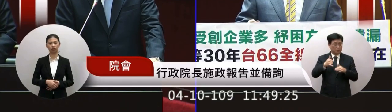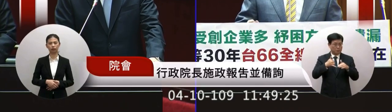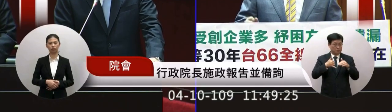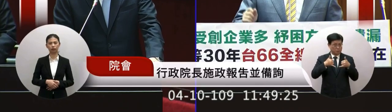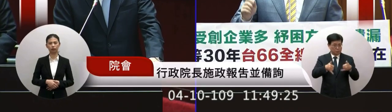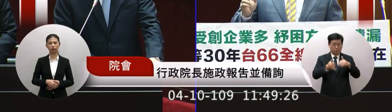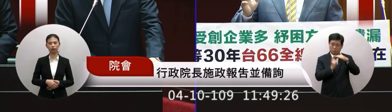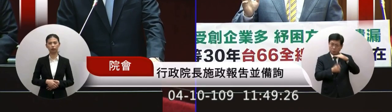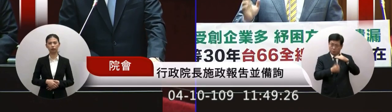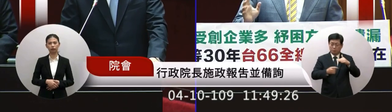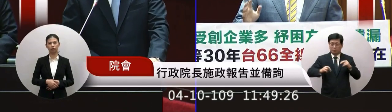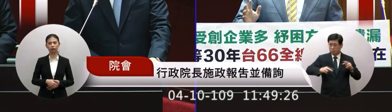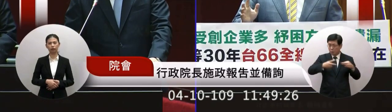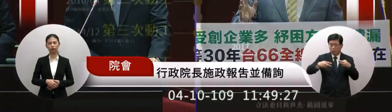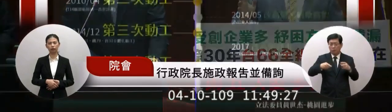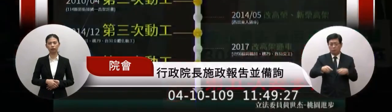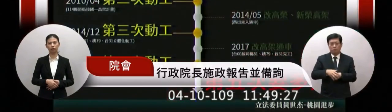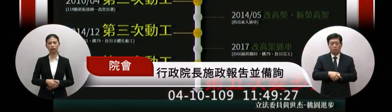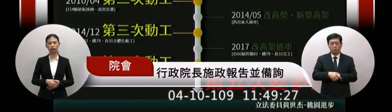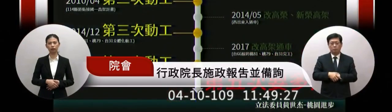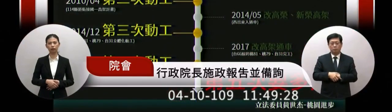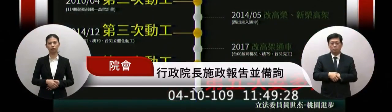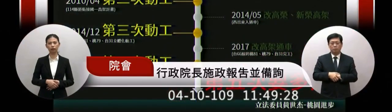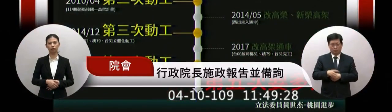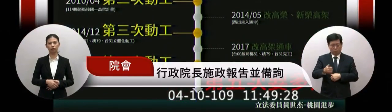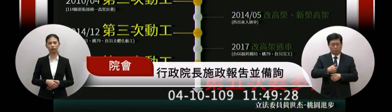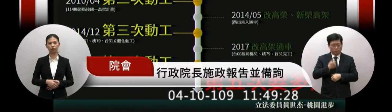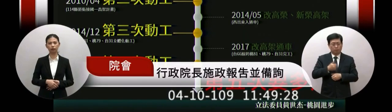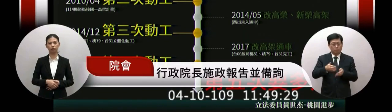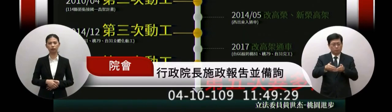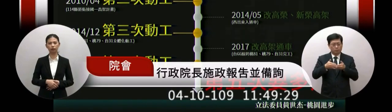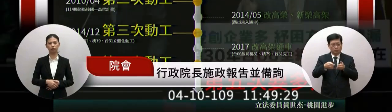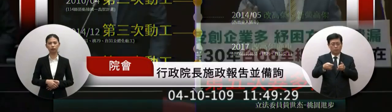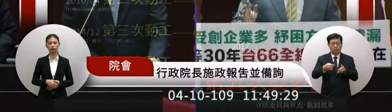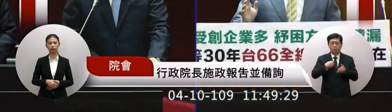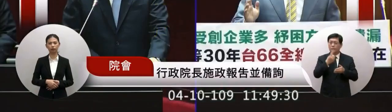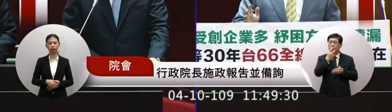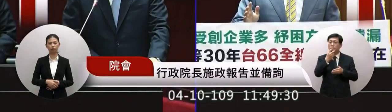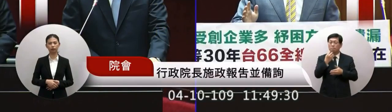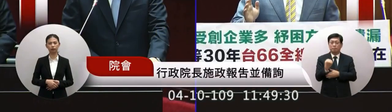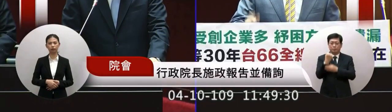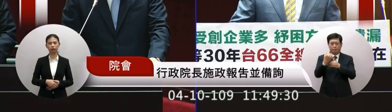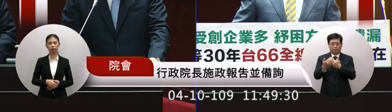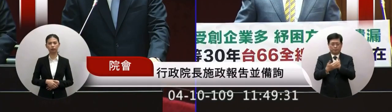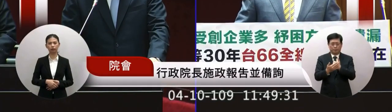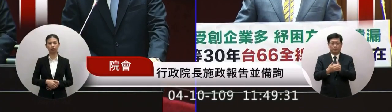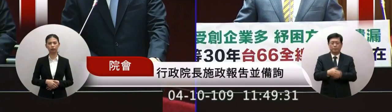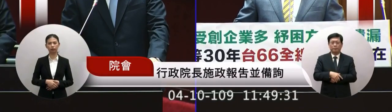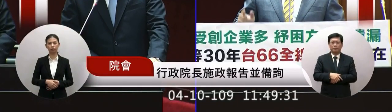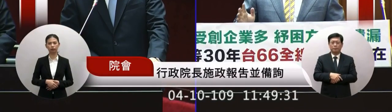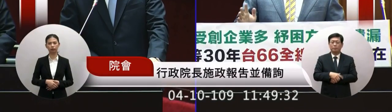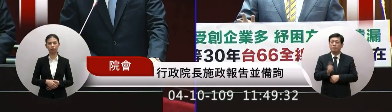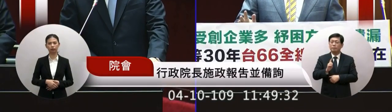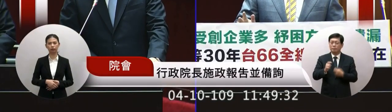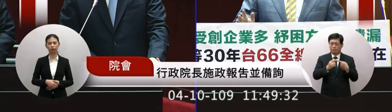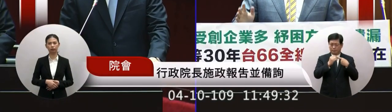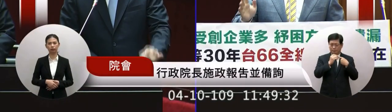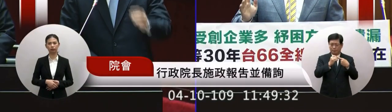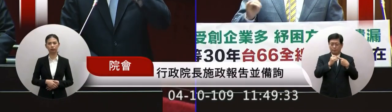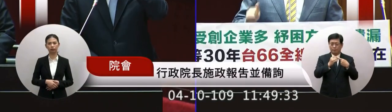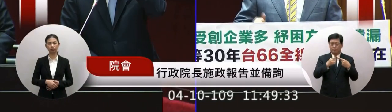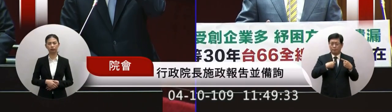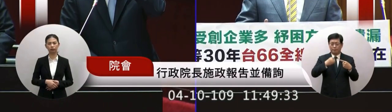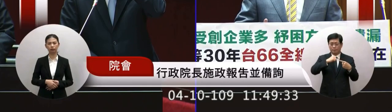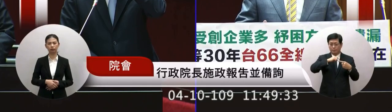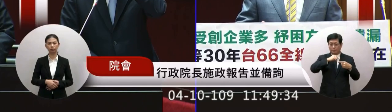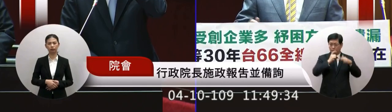建设哈，其实非常的这个需要哈我们中央来支持跟推动哈。第一个就是我们的台